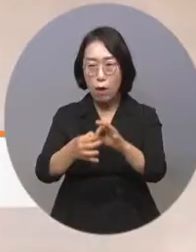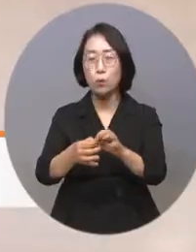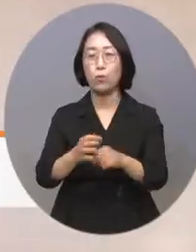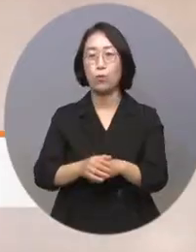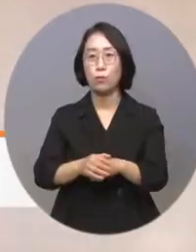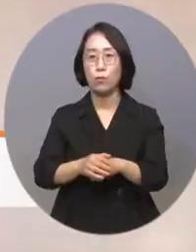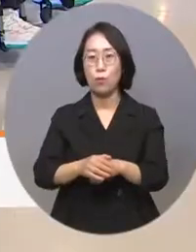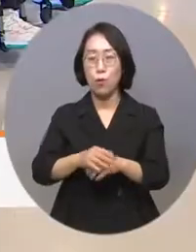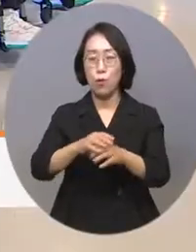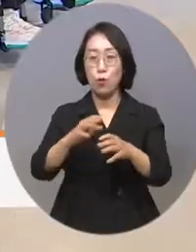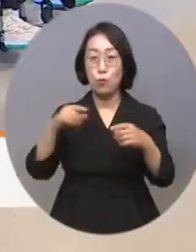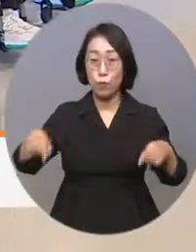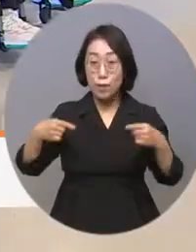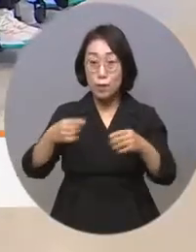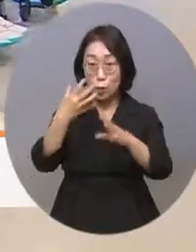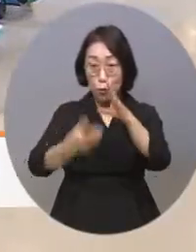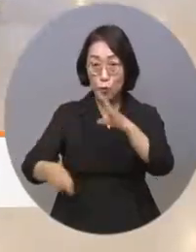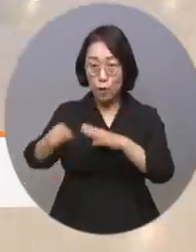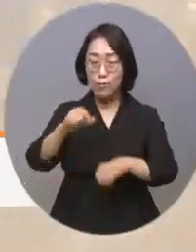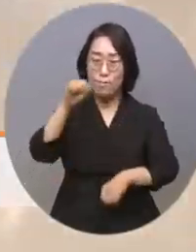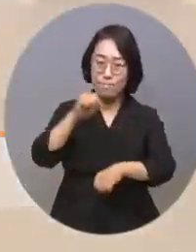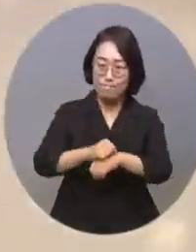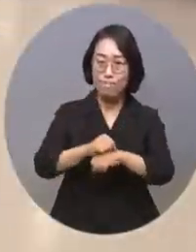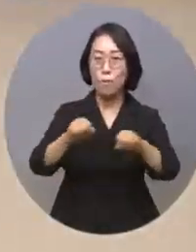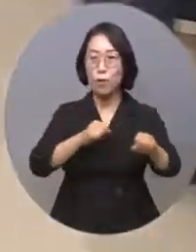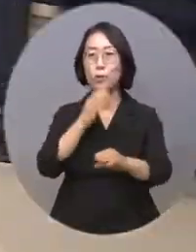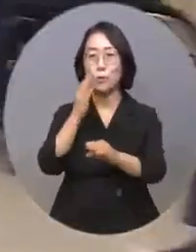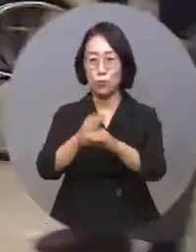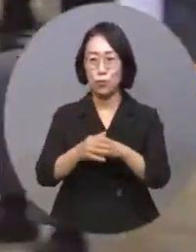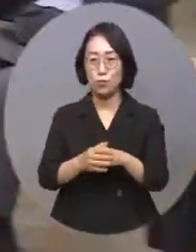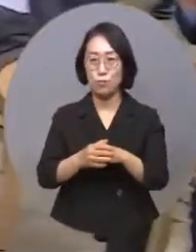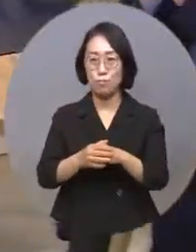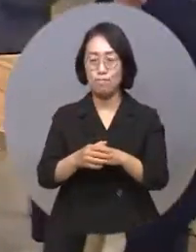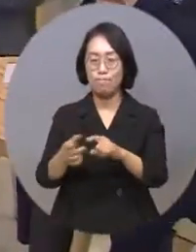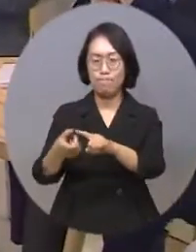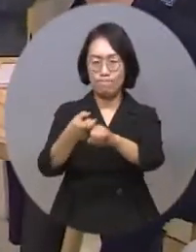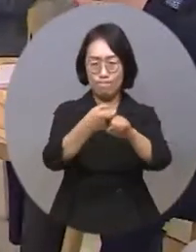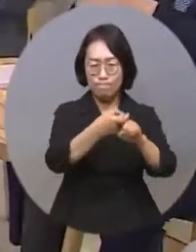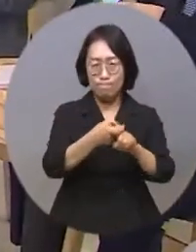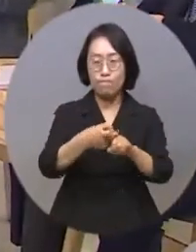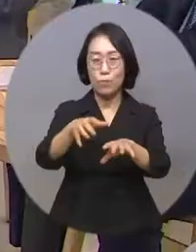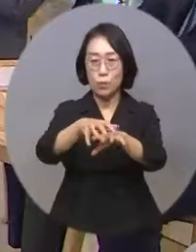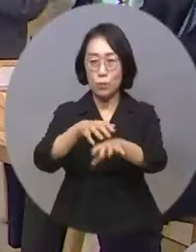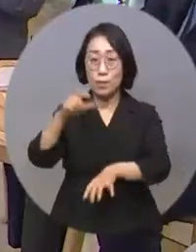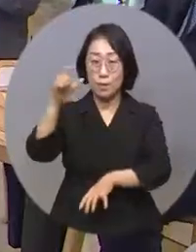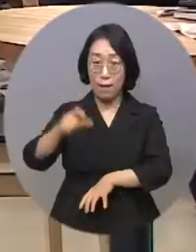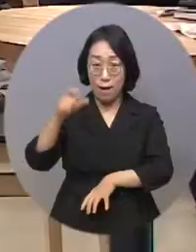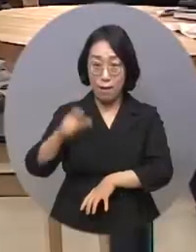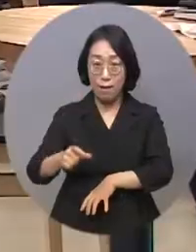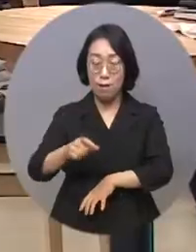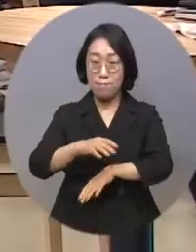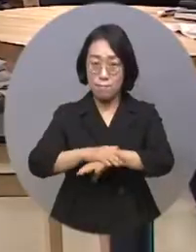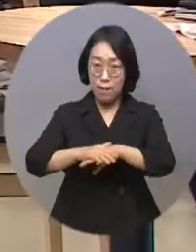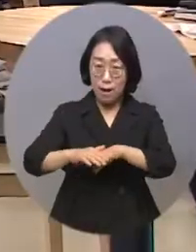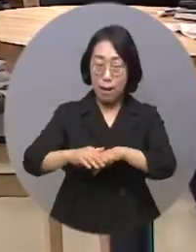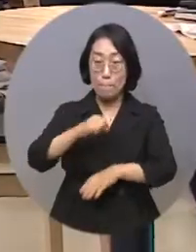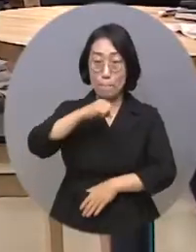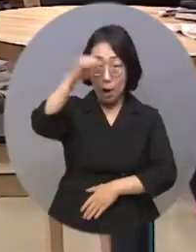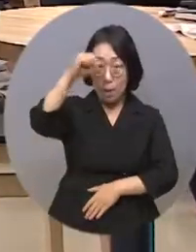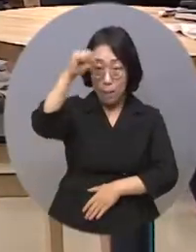국내 휠체어 농구 최강자입니다. 높은 기량과 끈끈한 조직력을 바탕으로 좋은 성적을 이어가고